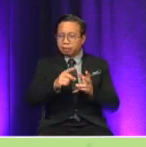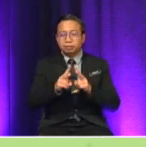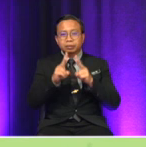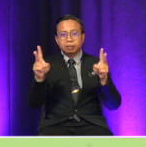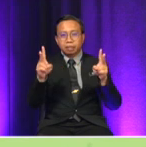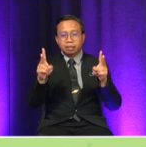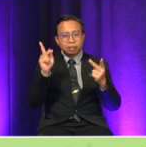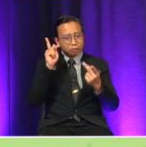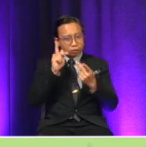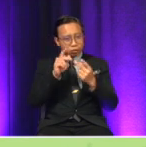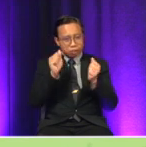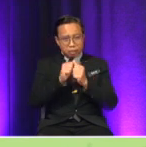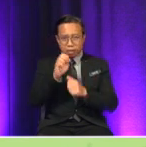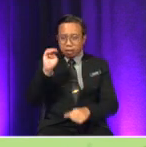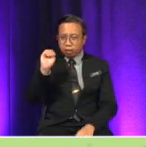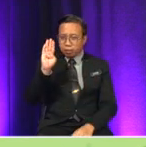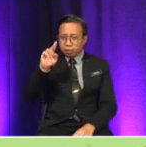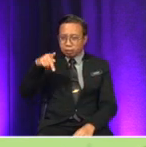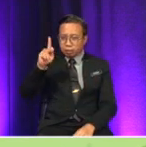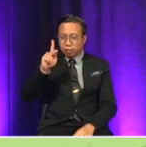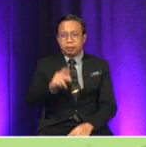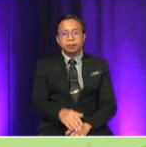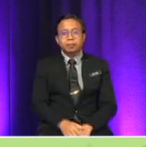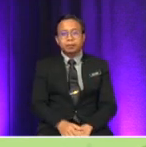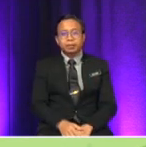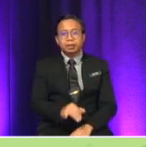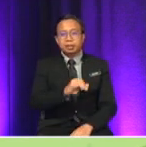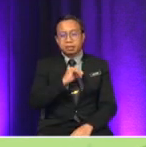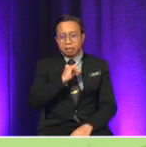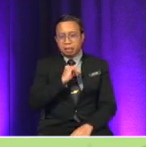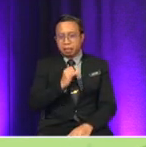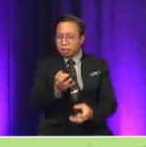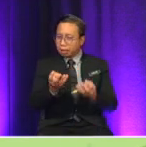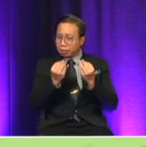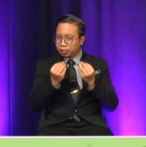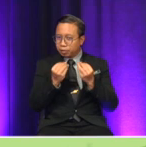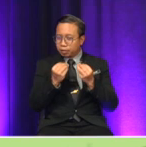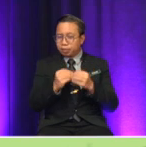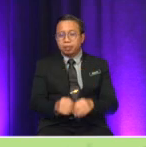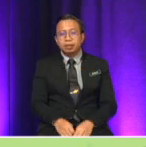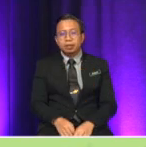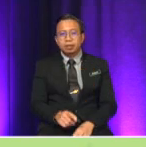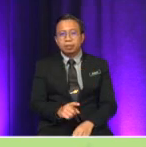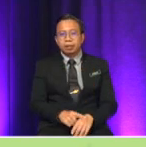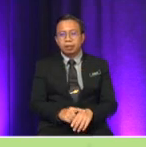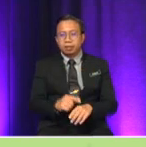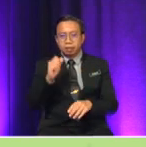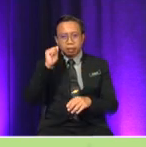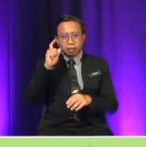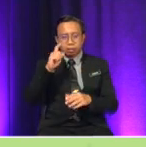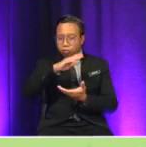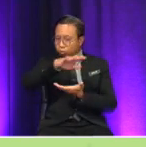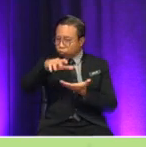sesuai dengan kanak-kanak berkeperluan khas sebentar tadi. Dan saya juga nak mengambil kesempatan kepada Alicia, kepada